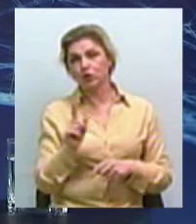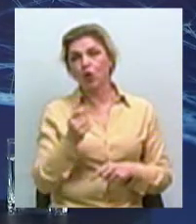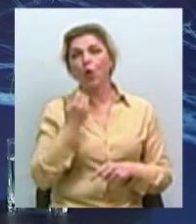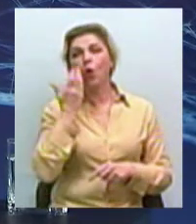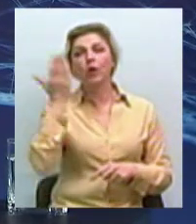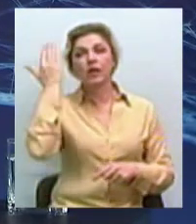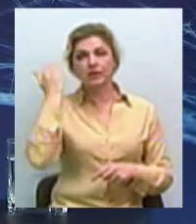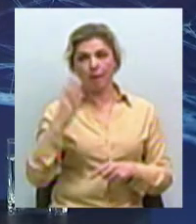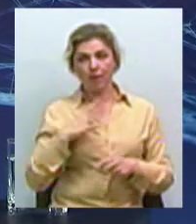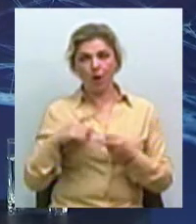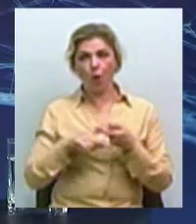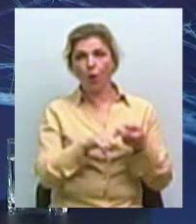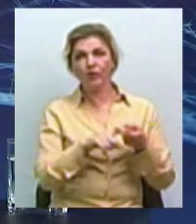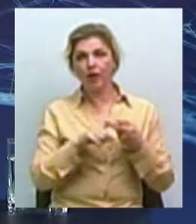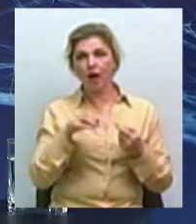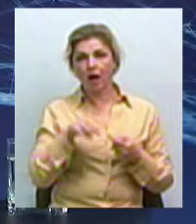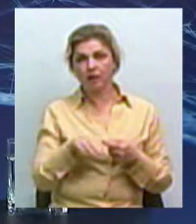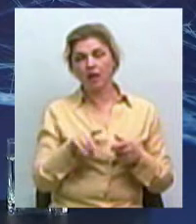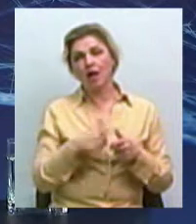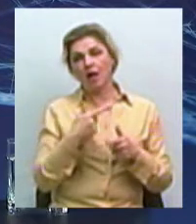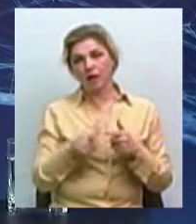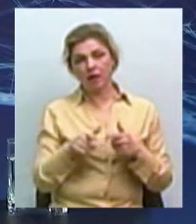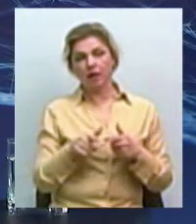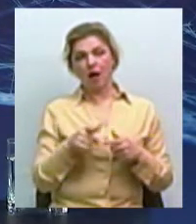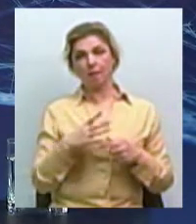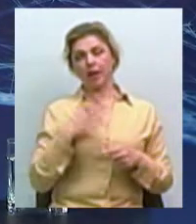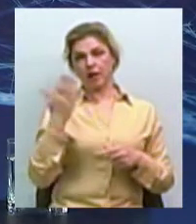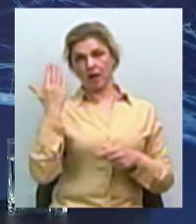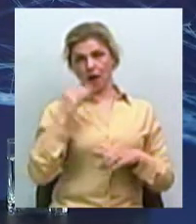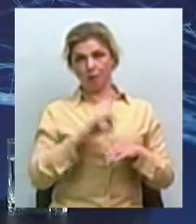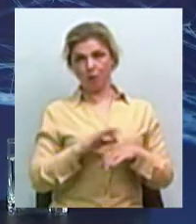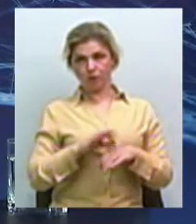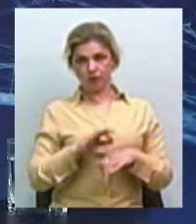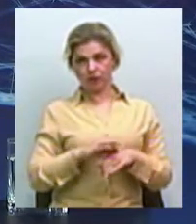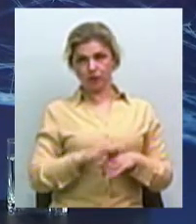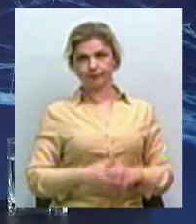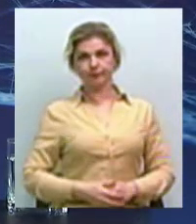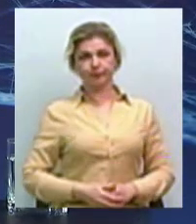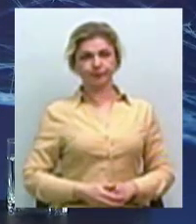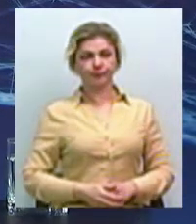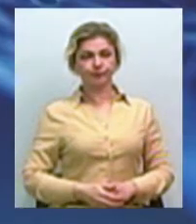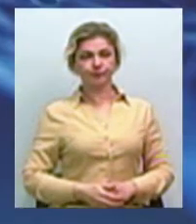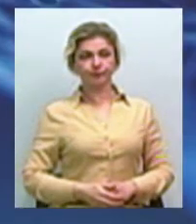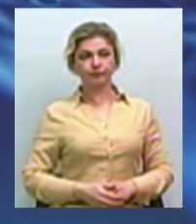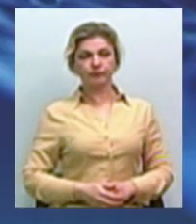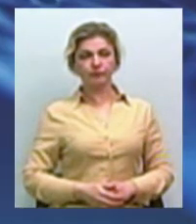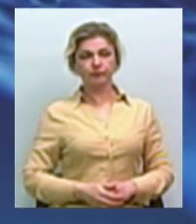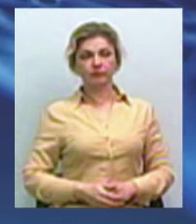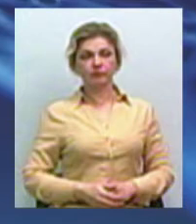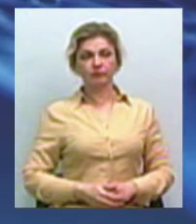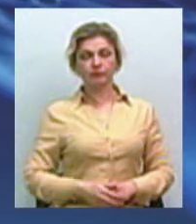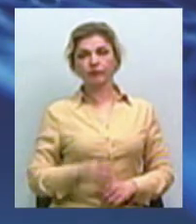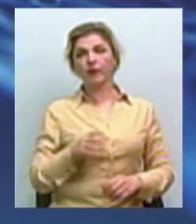у неї був контакт, або вона була перехворівша. У цьому є, якби, мала така невелика різниця між тим, що